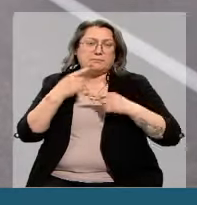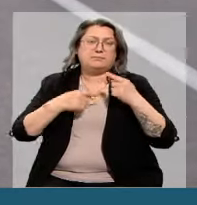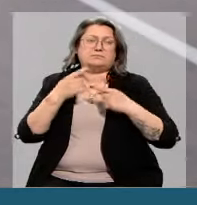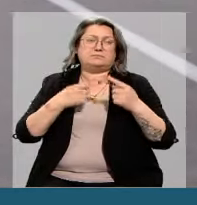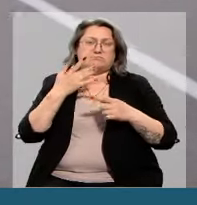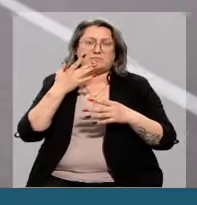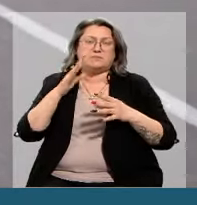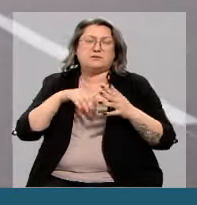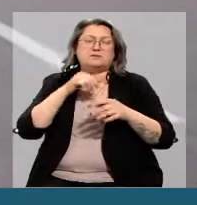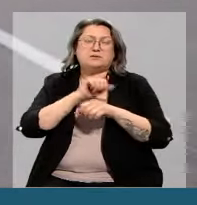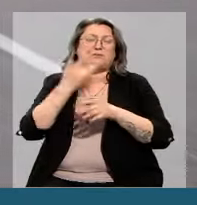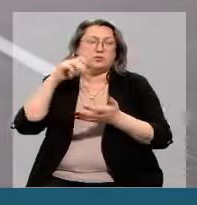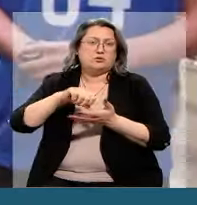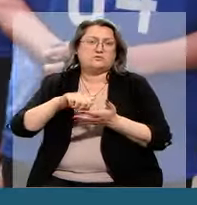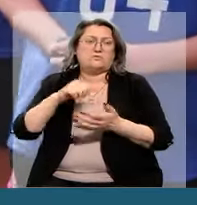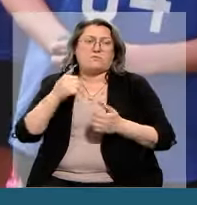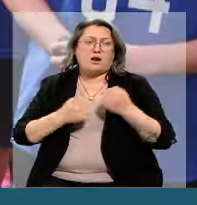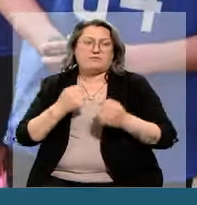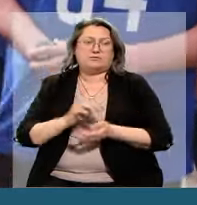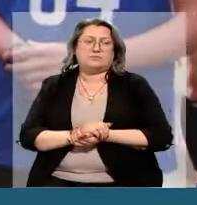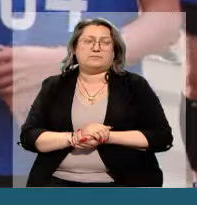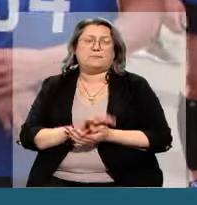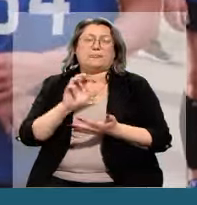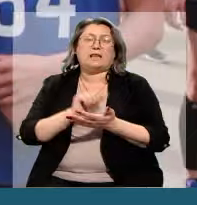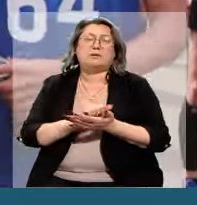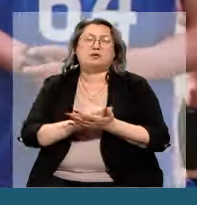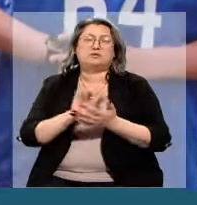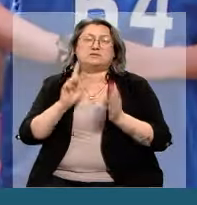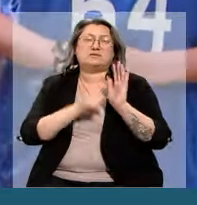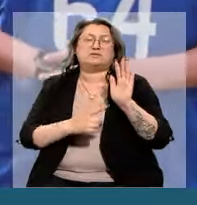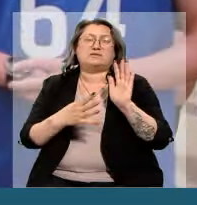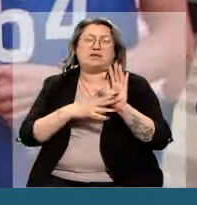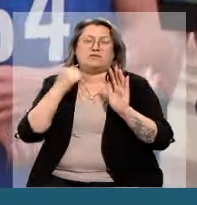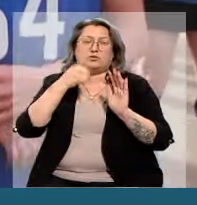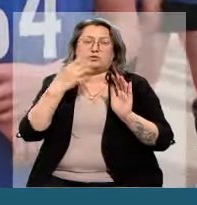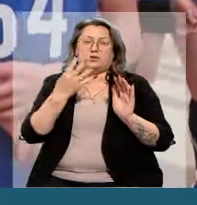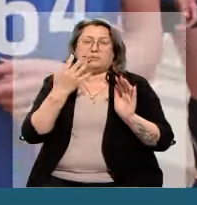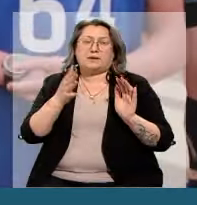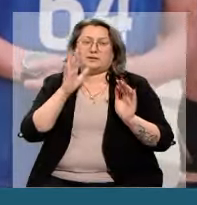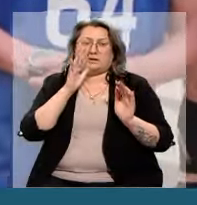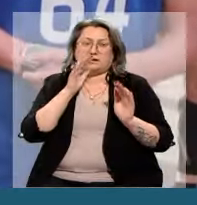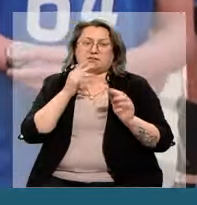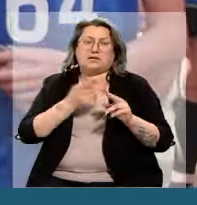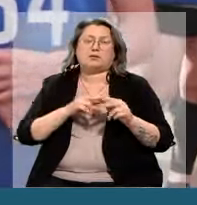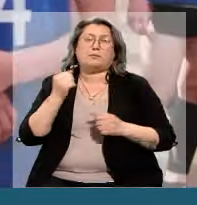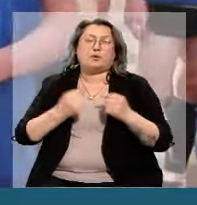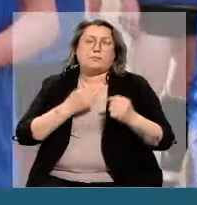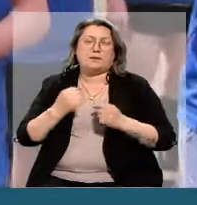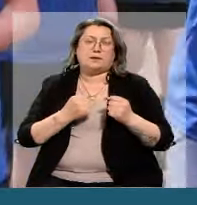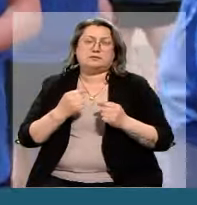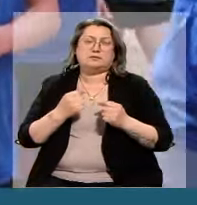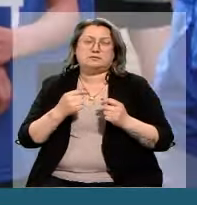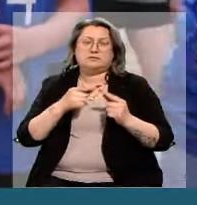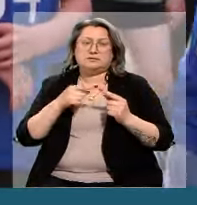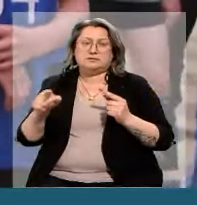принимает участие в марафоне. Занимаюсь с 1979 года, это 45 лет. Этот пробег бегаю,